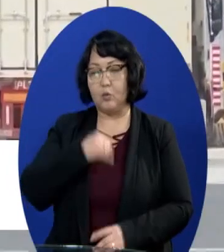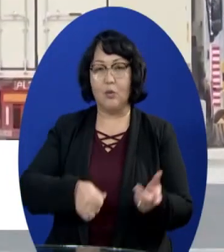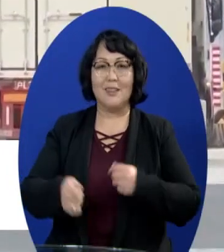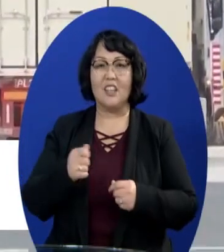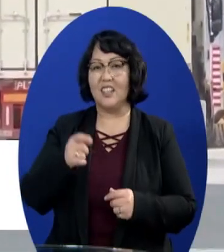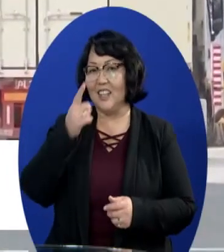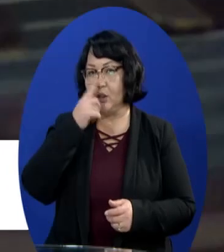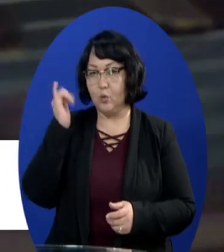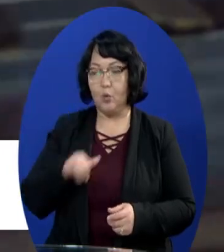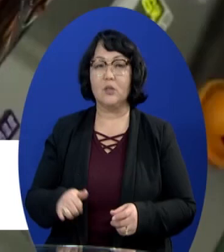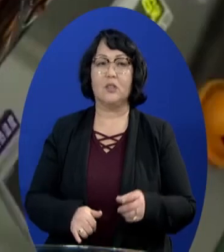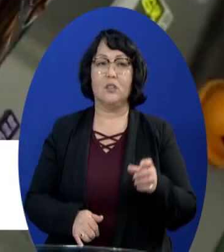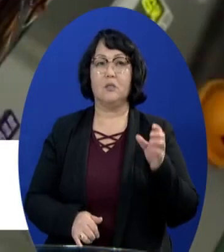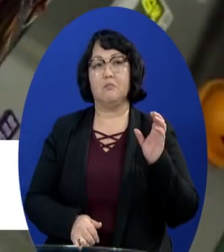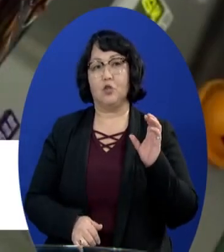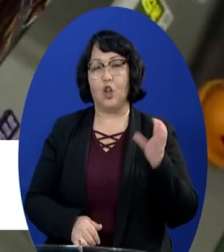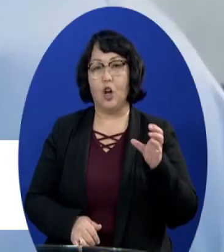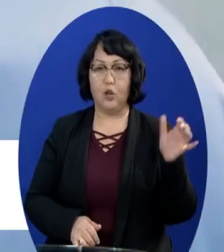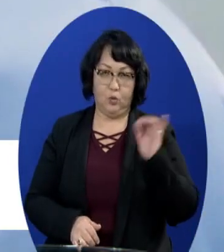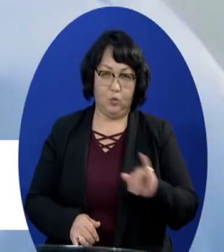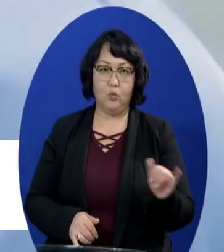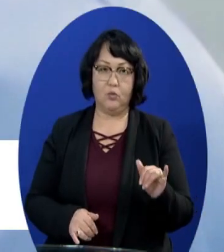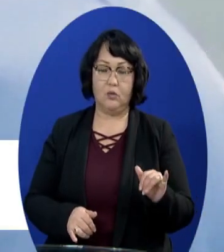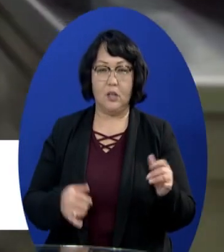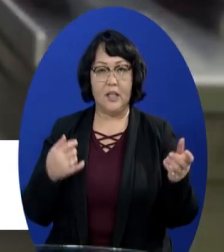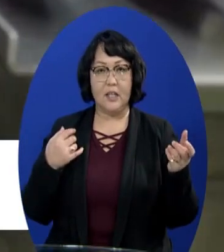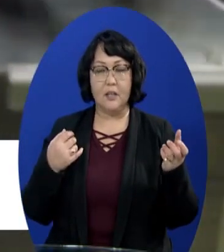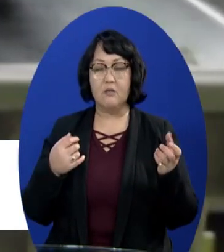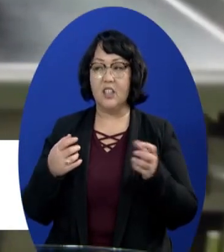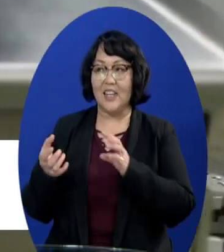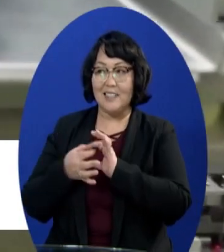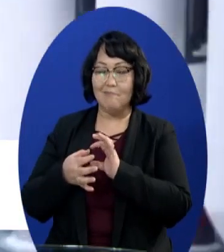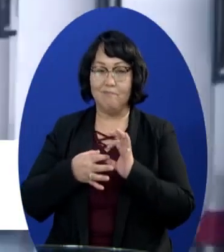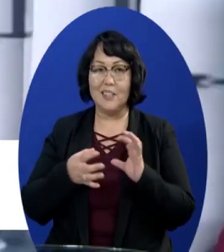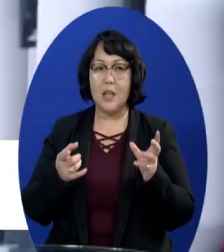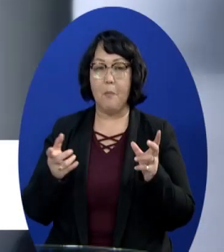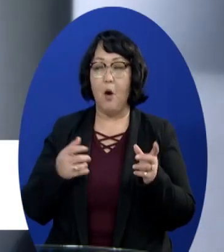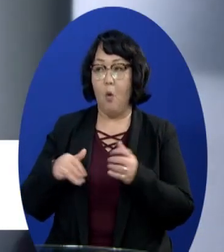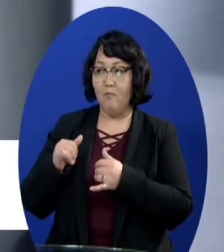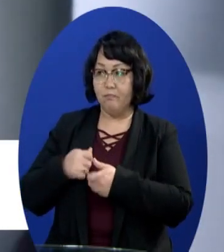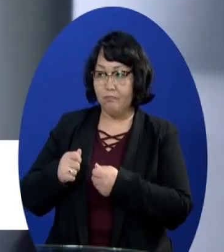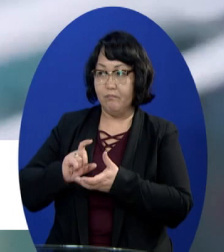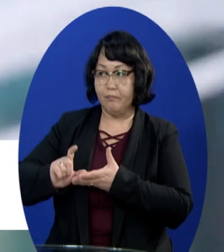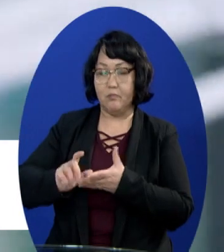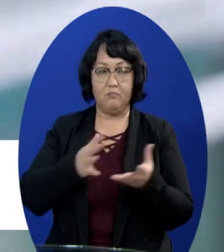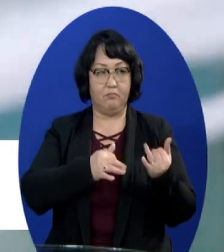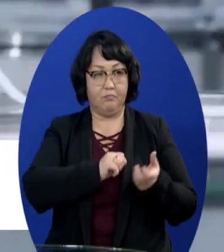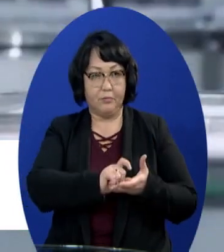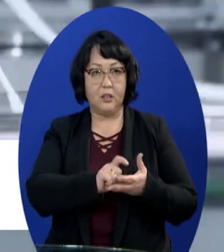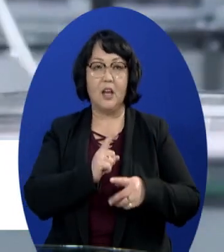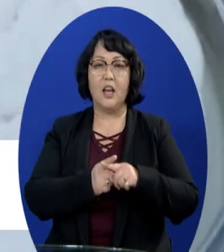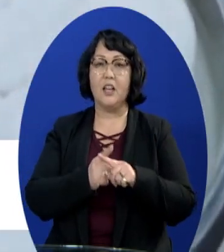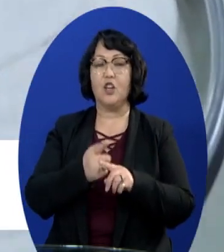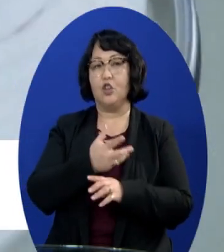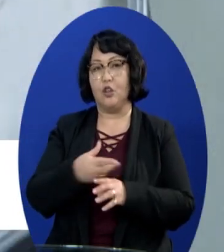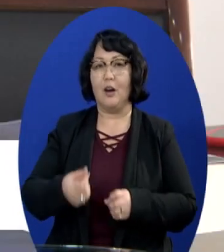болох бүгд найрамдах Хятад ард улс, бүгд найрамдах Солонгос энэ хилцээрт байдаг. Тиймээс хоёр улстай хийж байгаа худалдаанд тодорхой хэмжээнд эергээр нөлөөлнө гэж